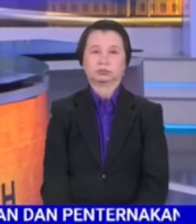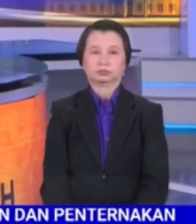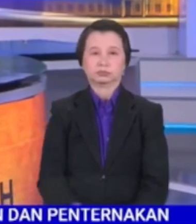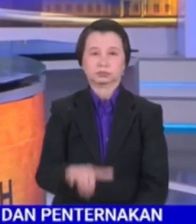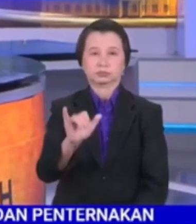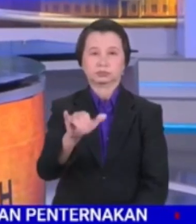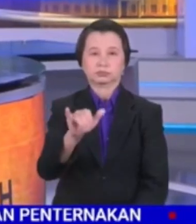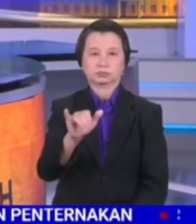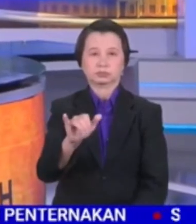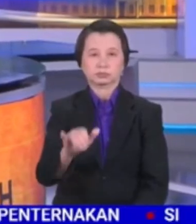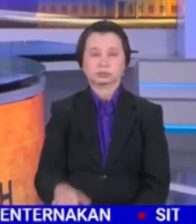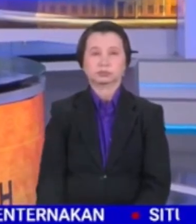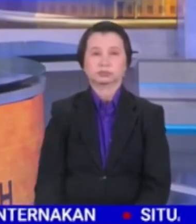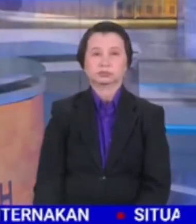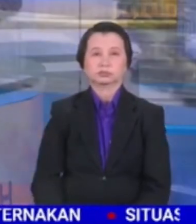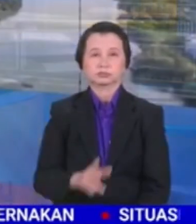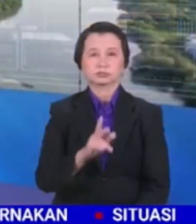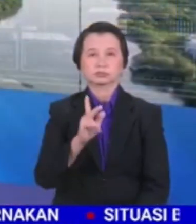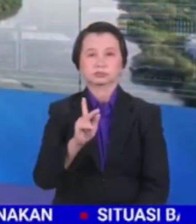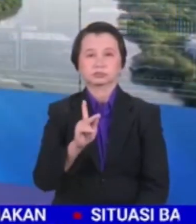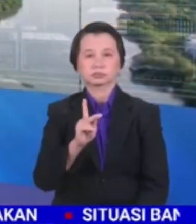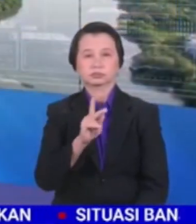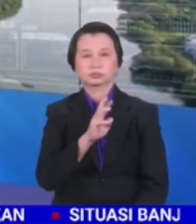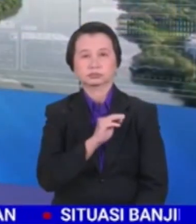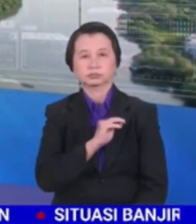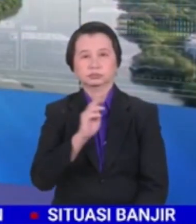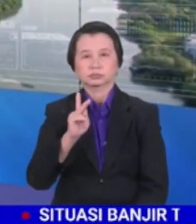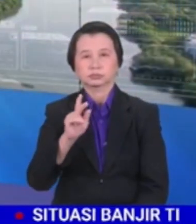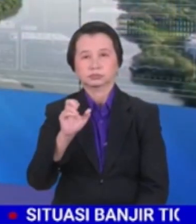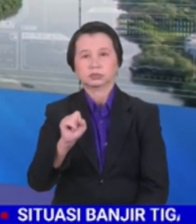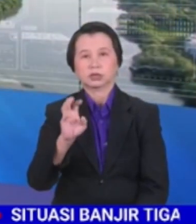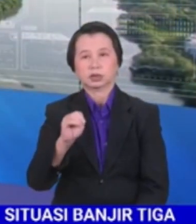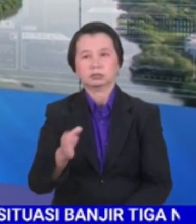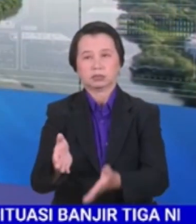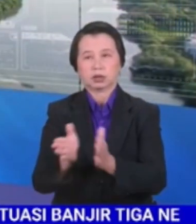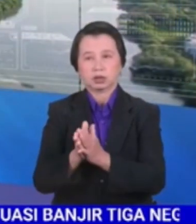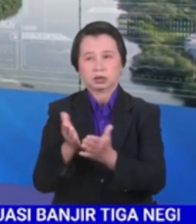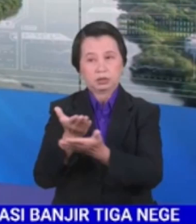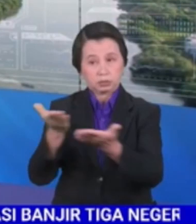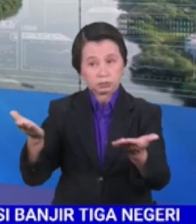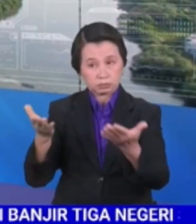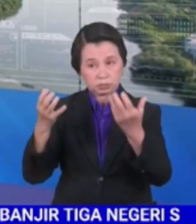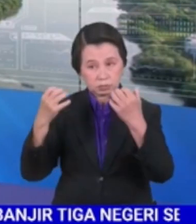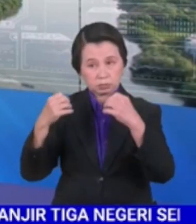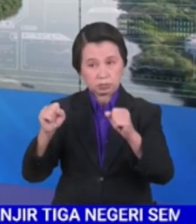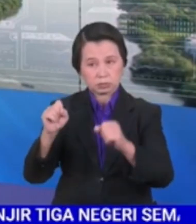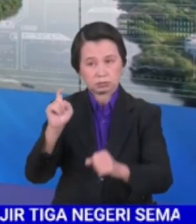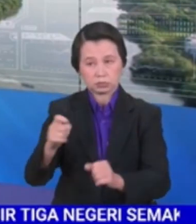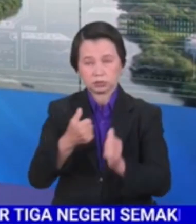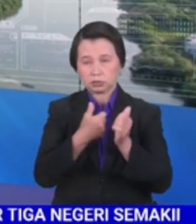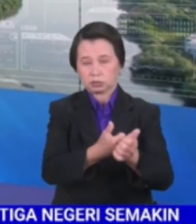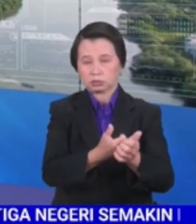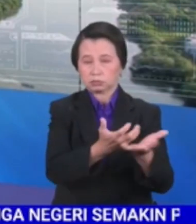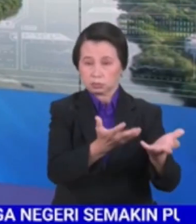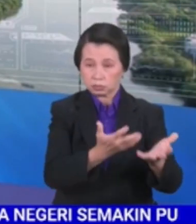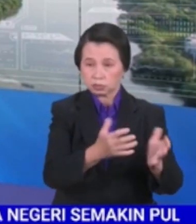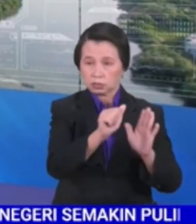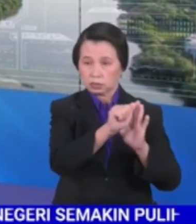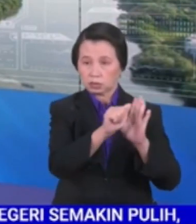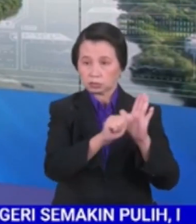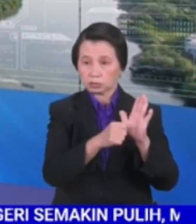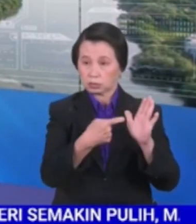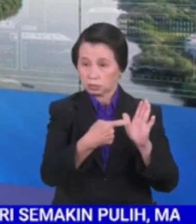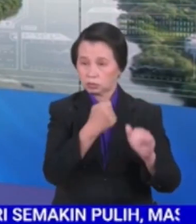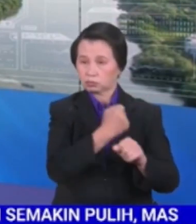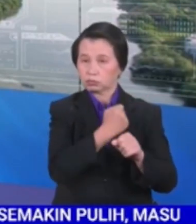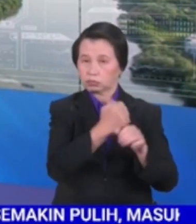ya dia Kementerian sumber manusia GSM semua majikan agar mematuhi kehendak aktor-aktor